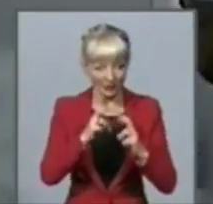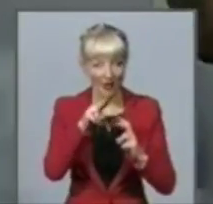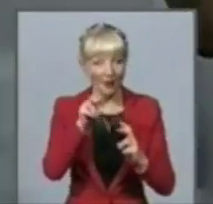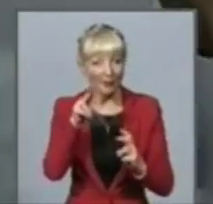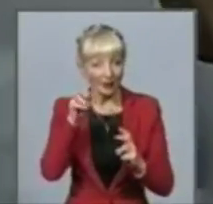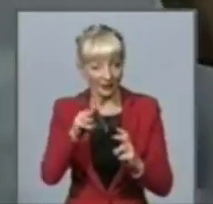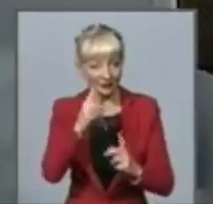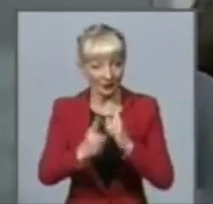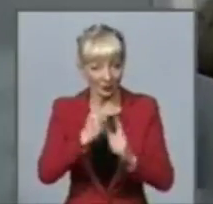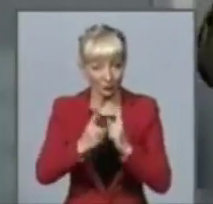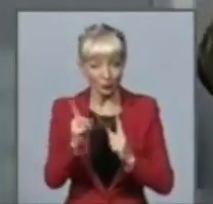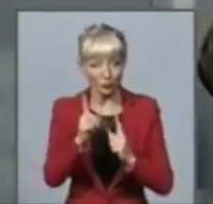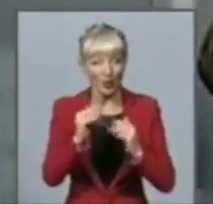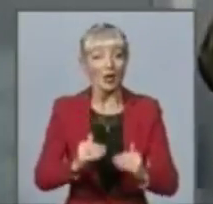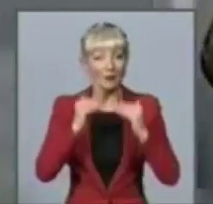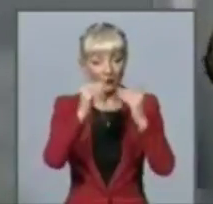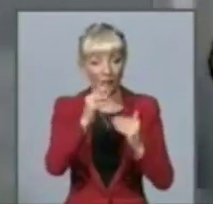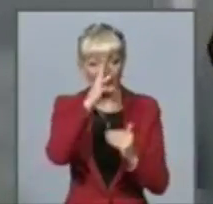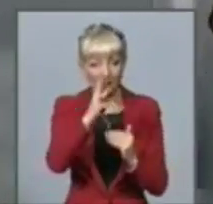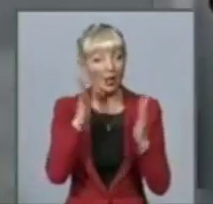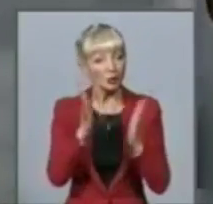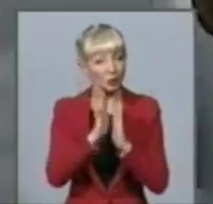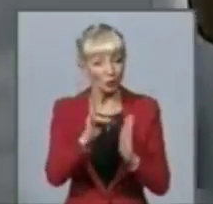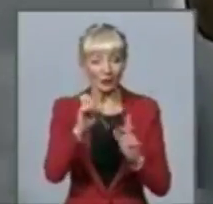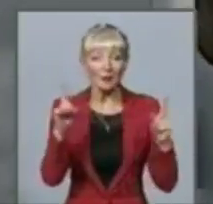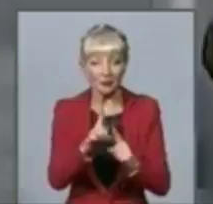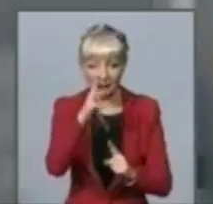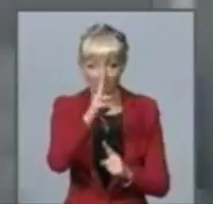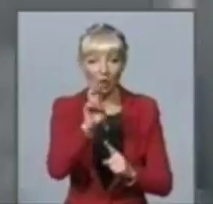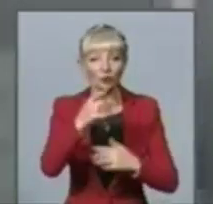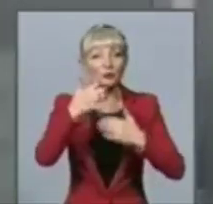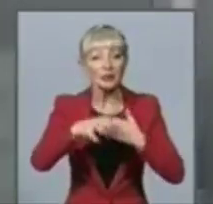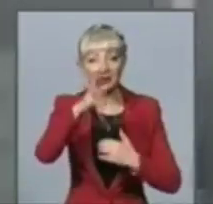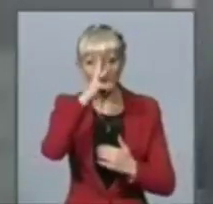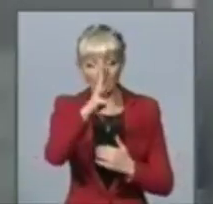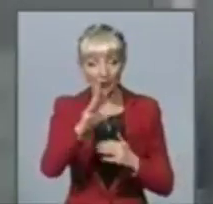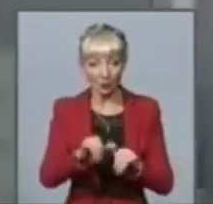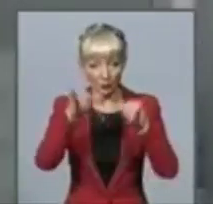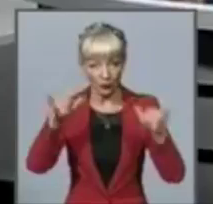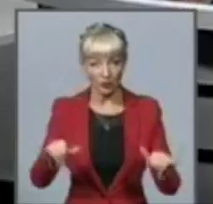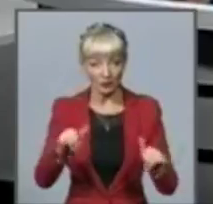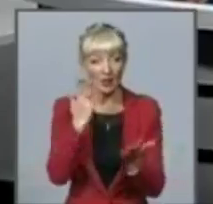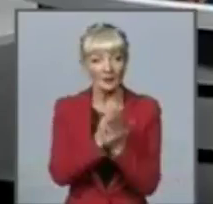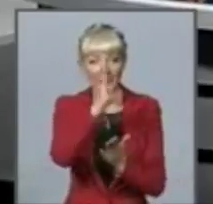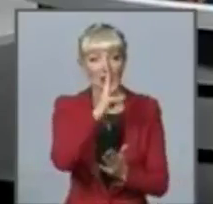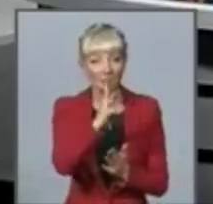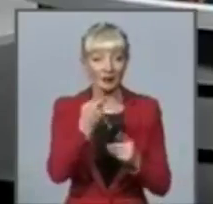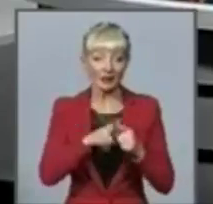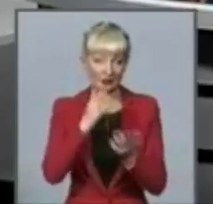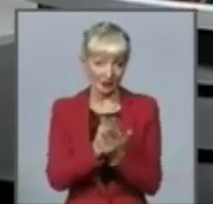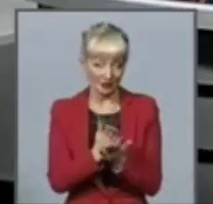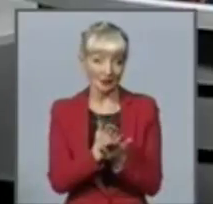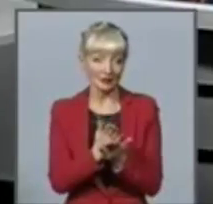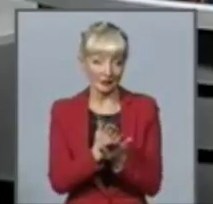підприємства піднімали заробітну платню не тільки на рівні мінімалки встановлювали, а щоб середня зарплатня в країні зростала. Бо є зарплатня, це значить є